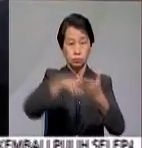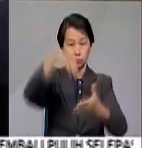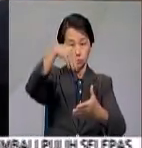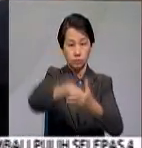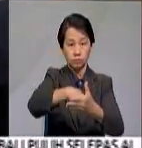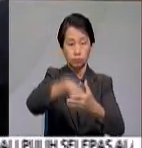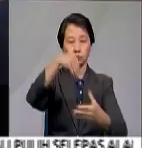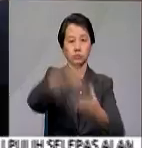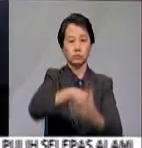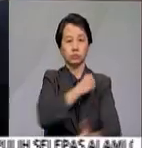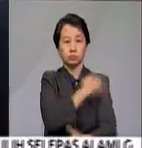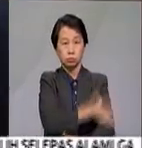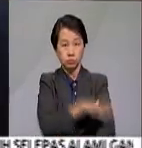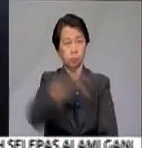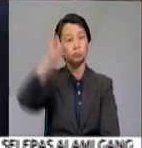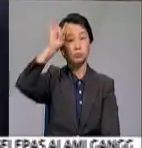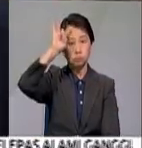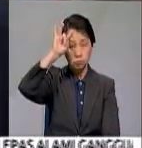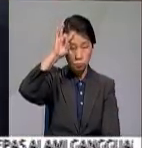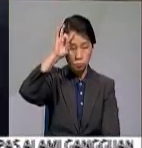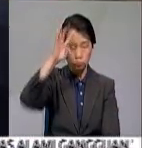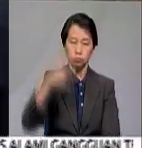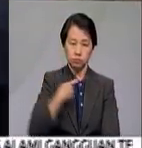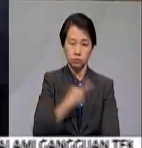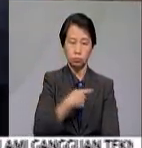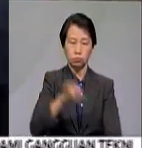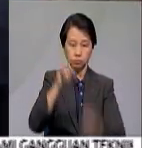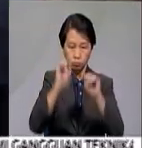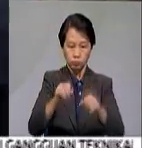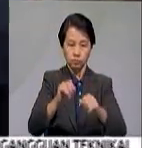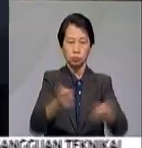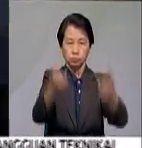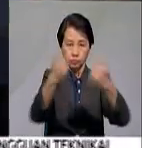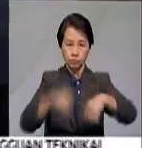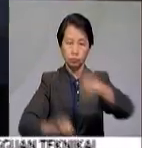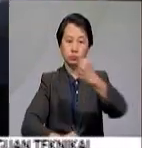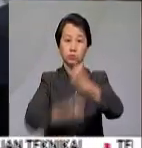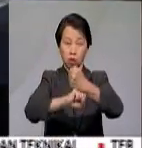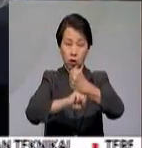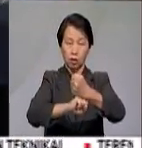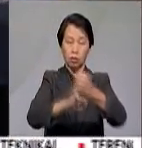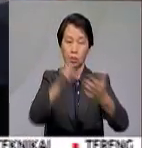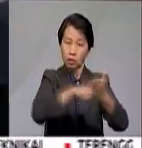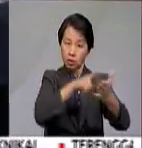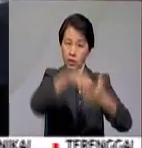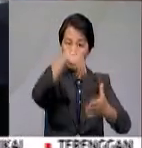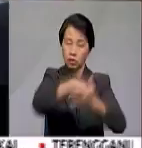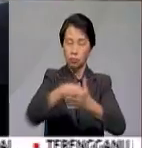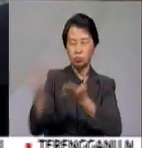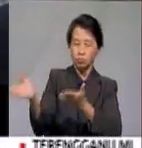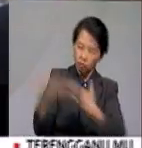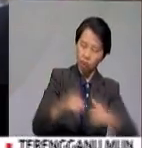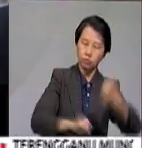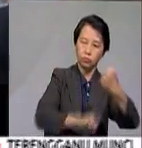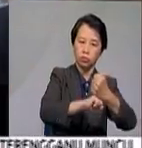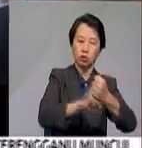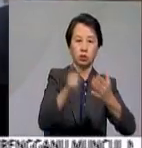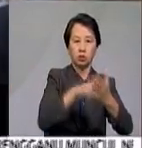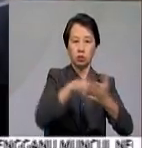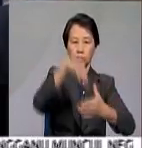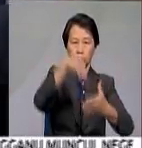whole Palestine, inshallah, and we ask him to support the election and talk with the